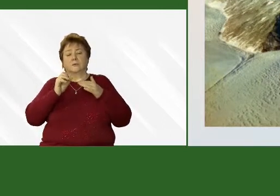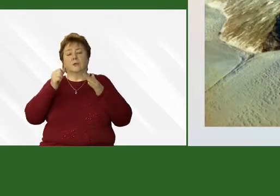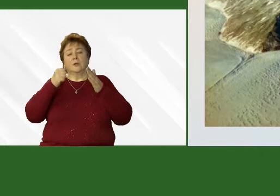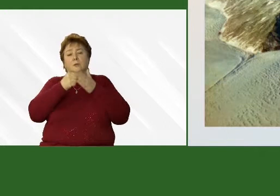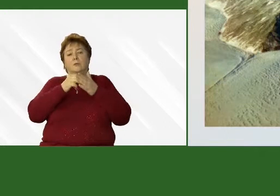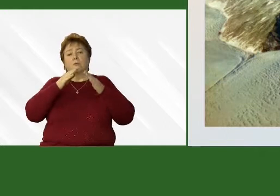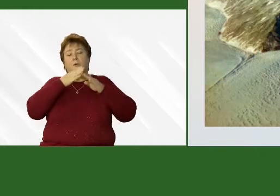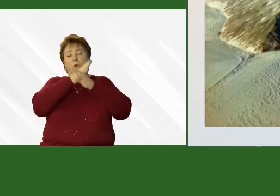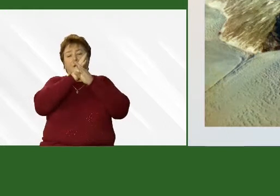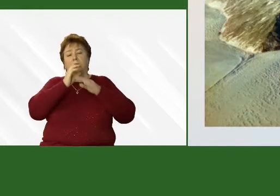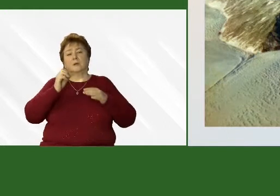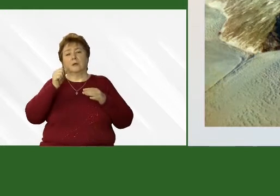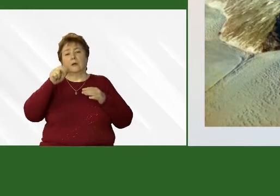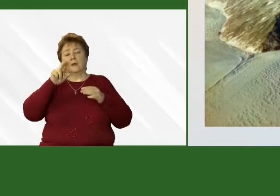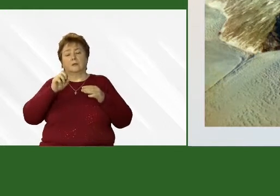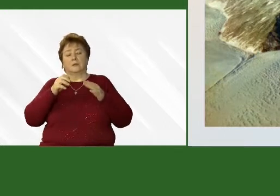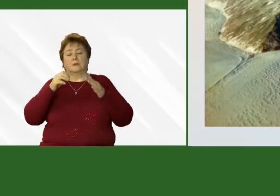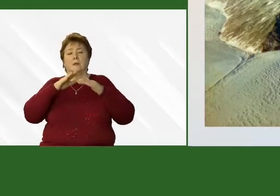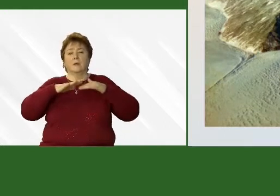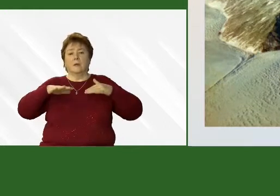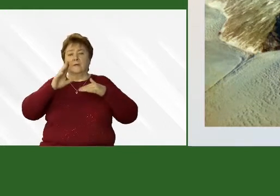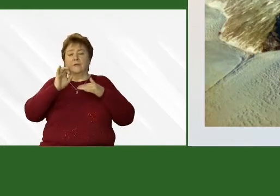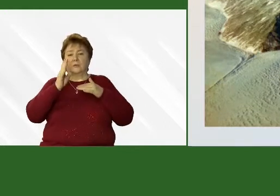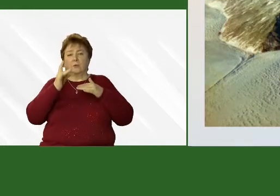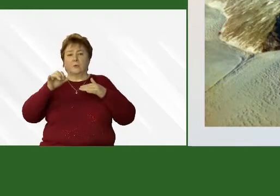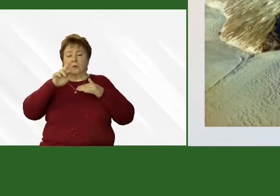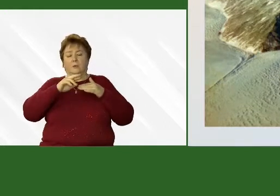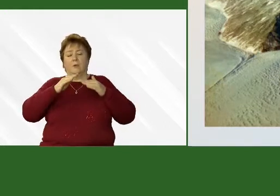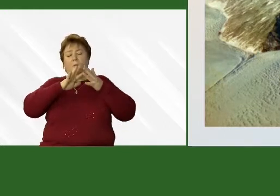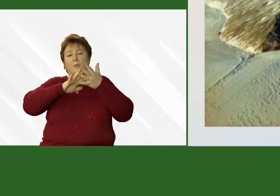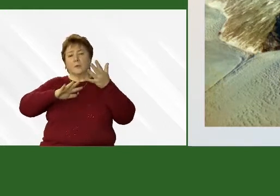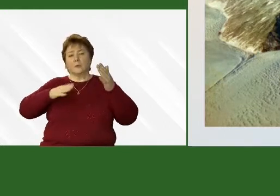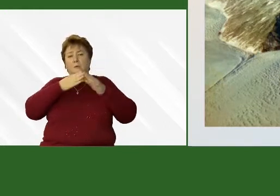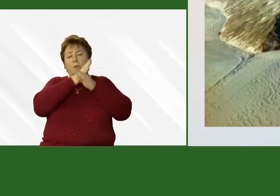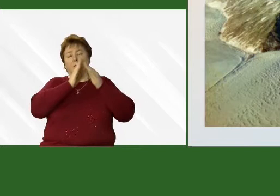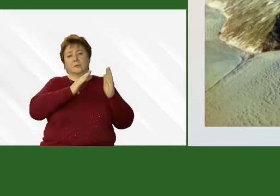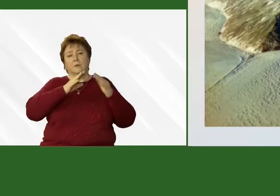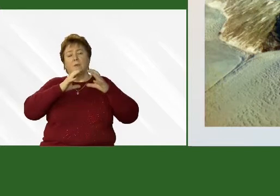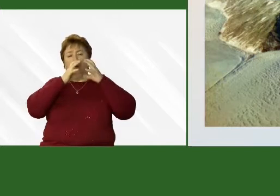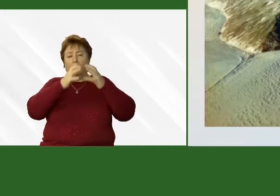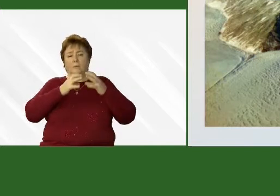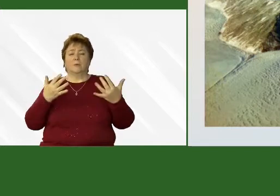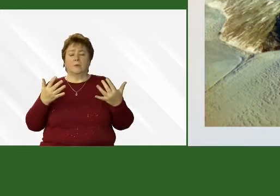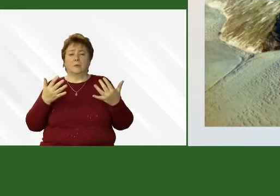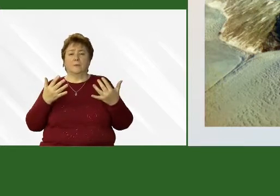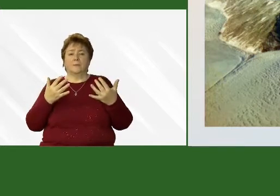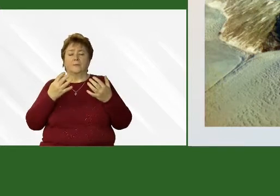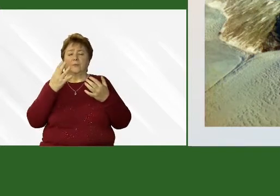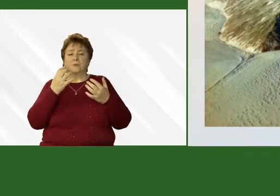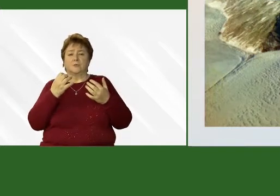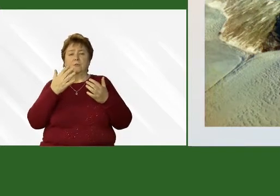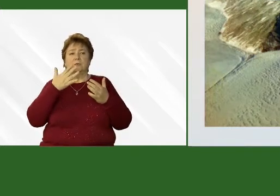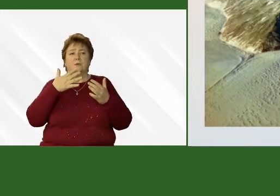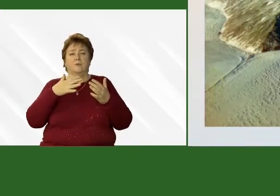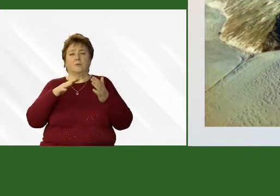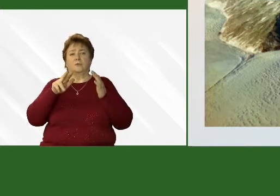Адер на севере земли Виктории. Это одна из самых протяженных горных систем в мире. Примерно в